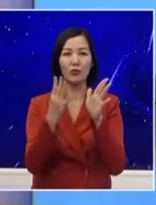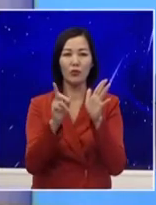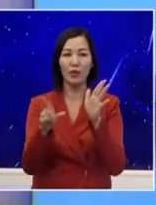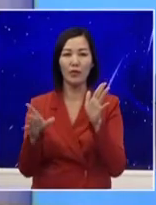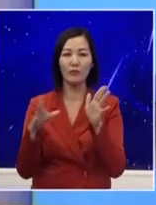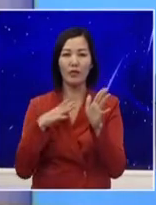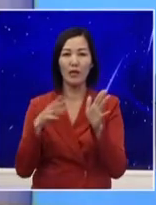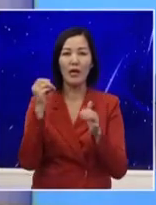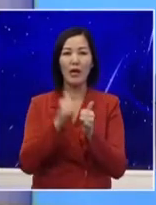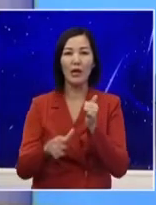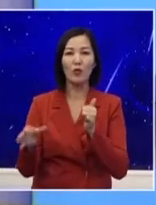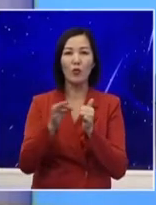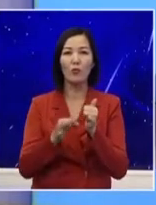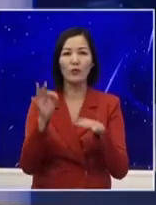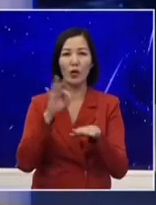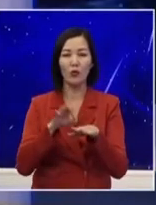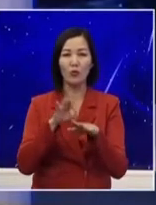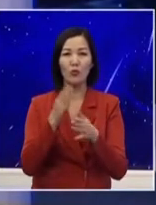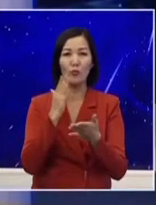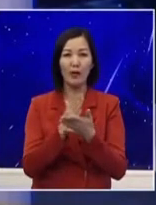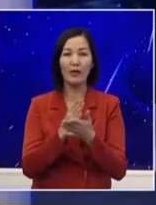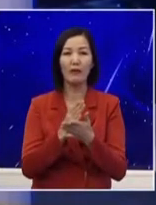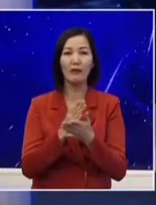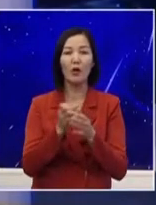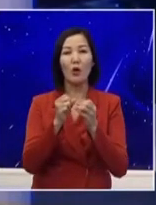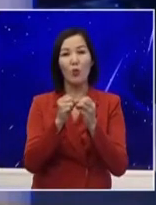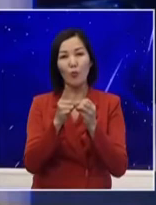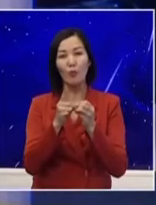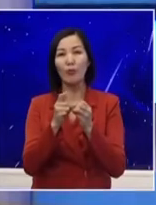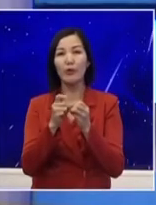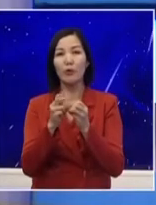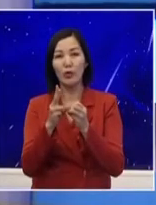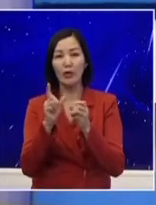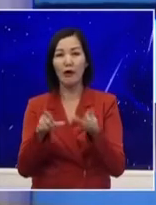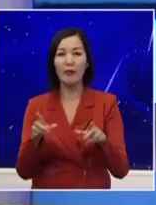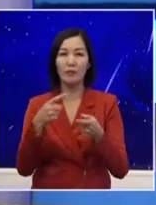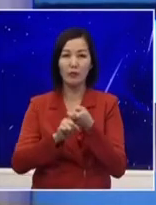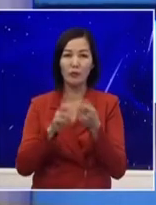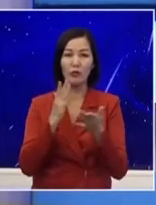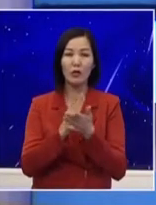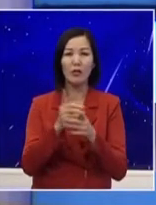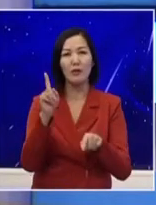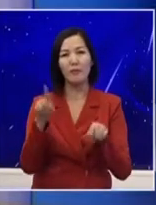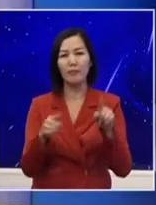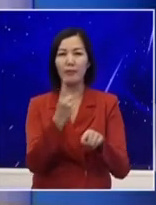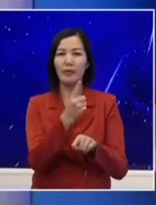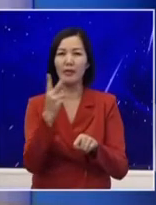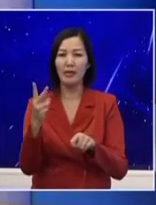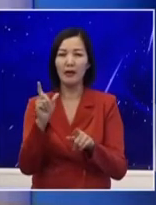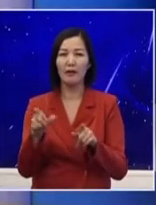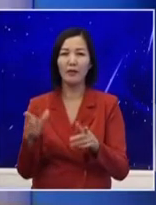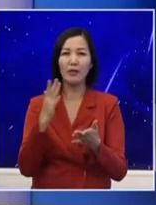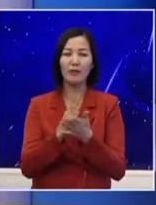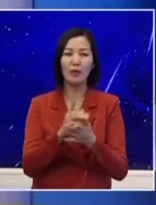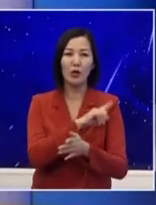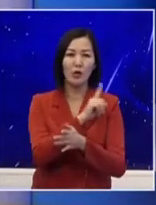108984-ке жетті. Әр облыста бой көрсетіп жатыр. Алдыңғыларында 11-12-ден, жоқ дегендерінде 1-2-ден. Аймақтар сақтық шаралары